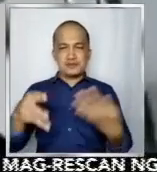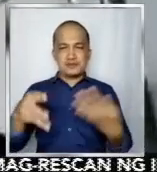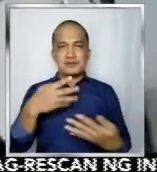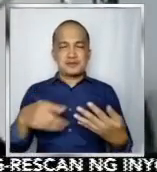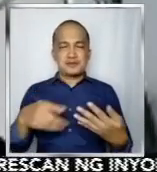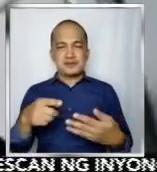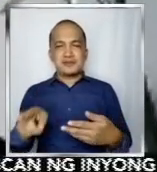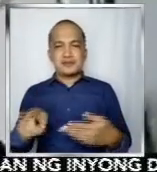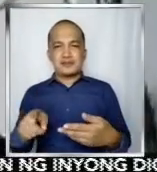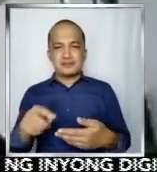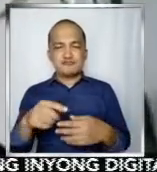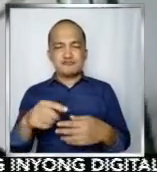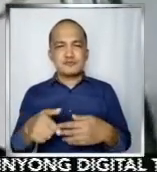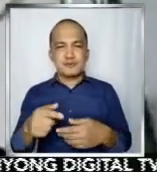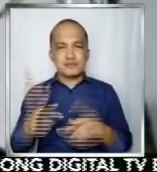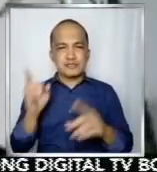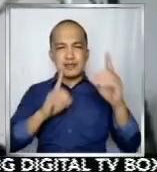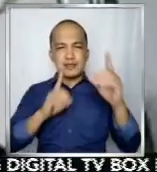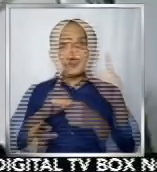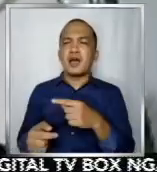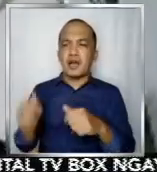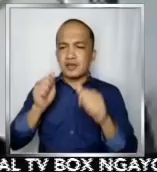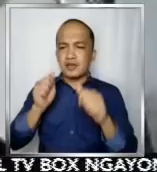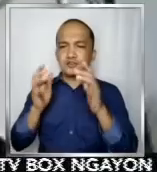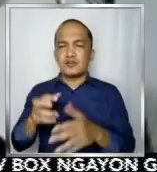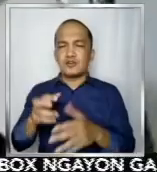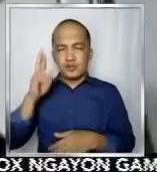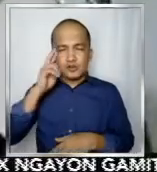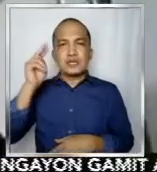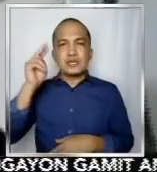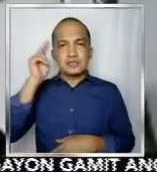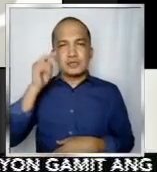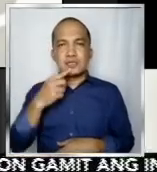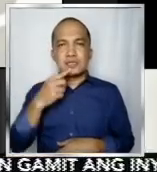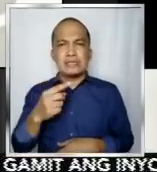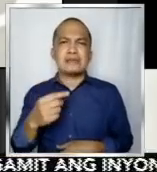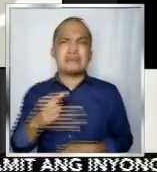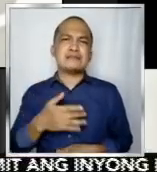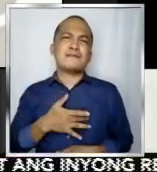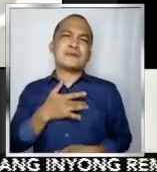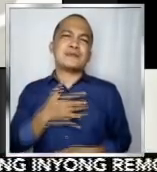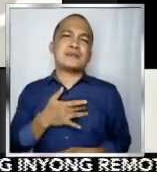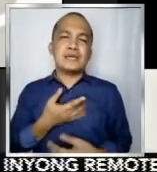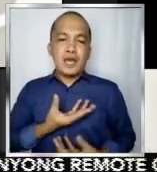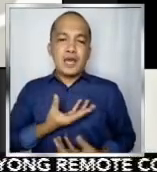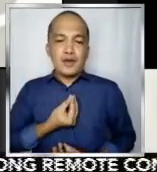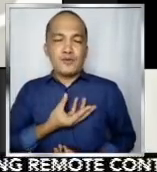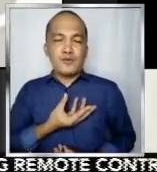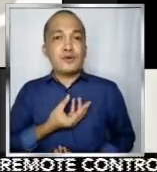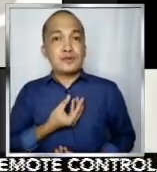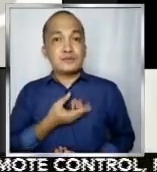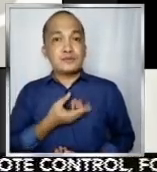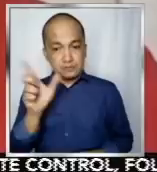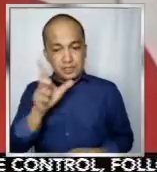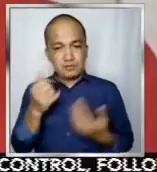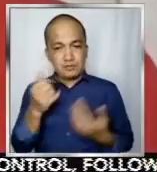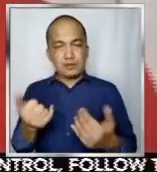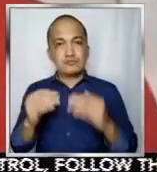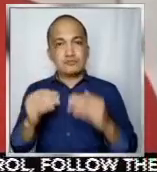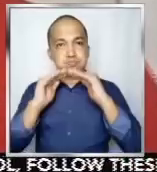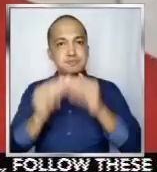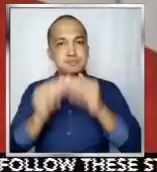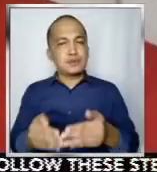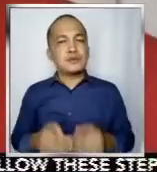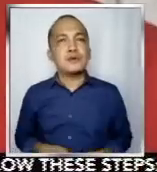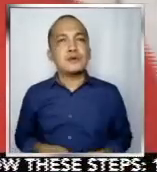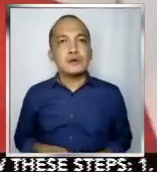hindi kinakaila na aktor na si Rocco Nacino ang nararamdamang pangamba sa panahong ito ng lockdown. Hey, kita na mga tao, uy, ang saya